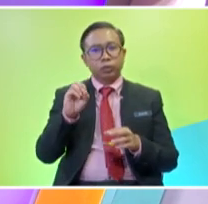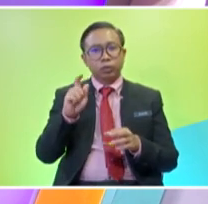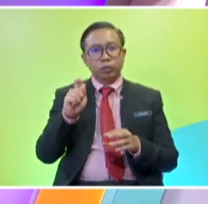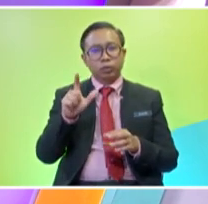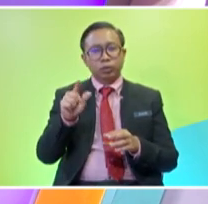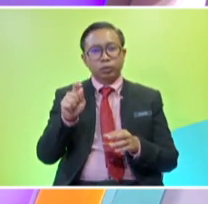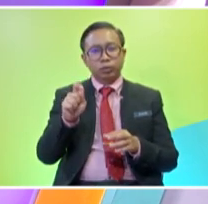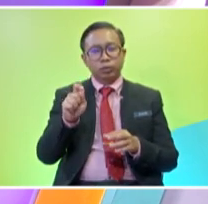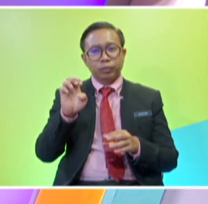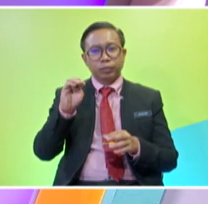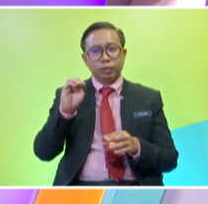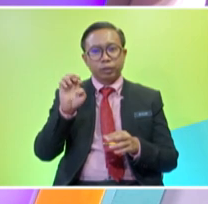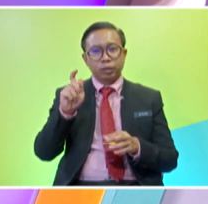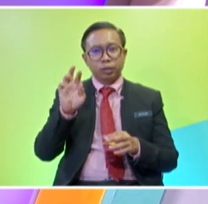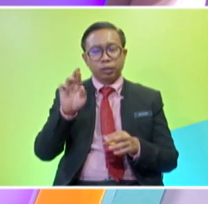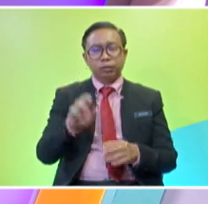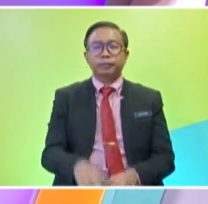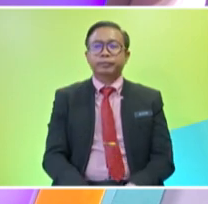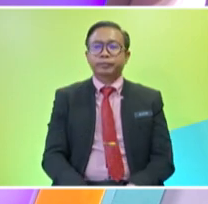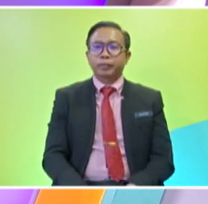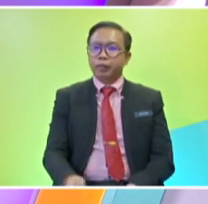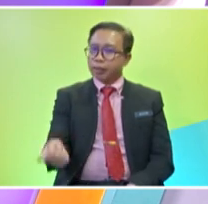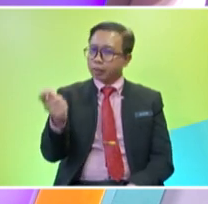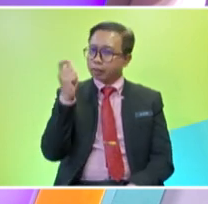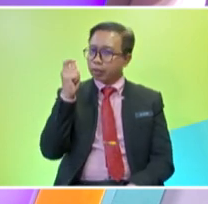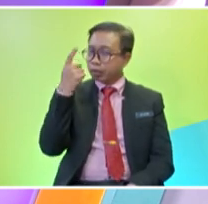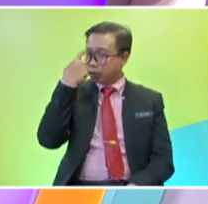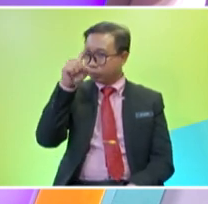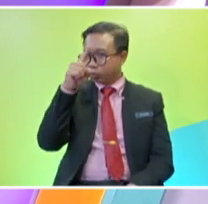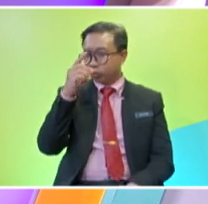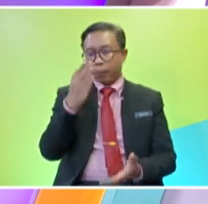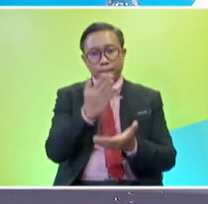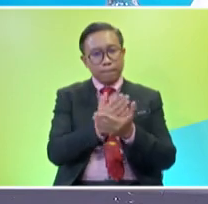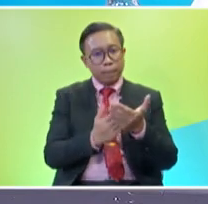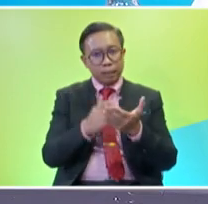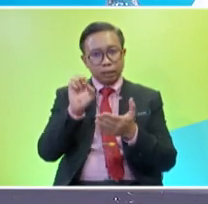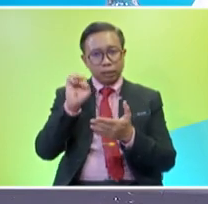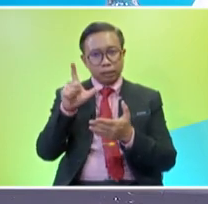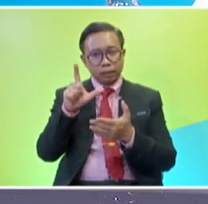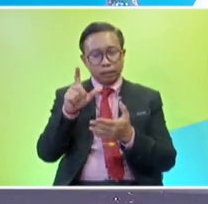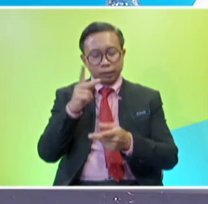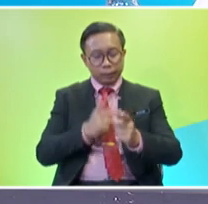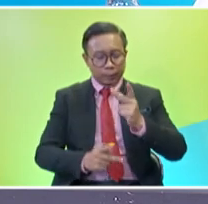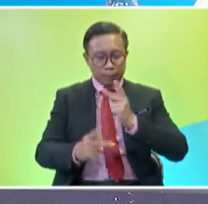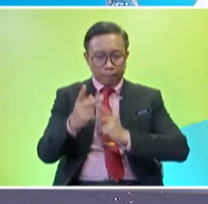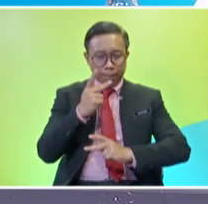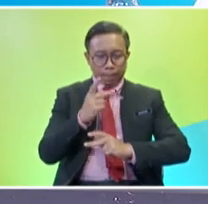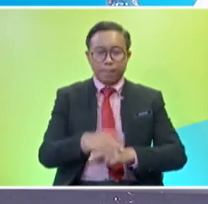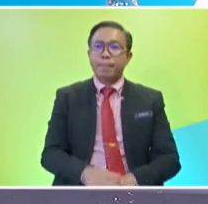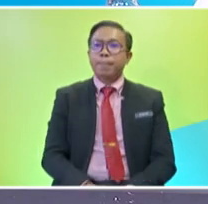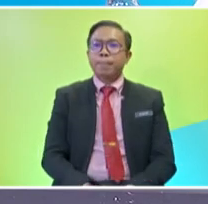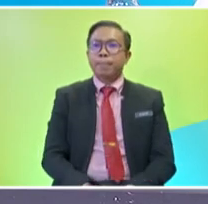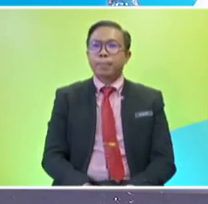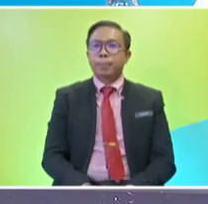batter Oke dan tenaga untuk bagian sel kimia juga daripada tenaga kimia menghasilkan